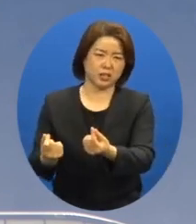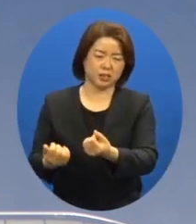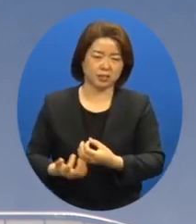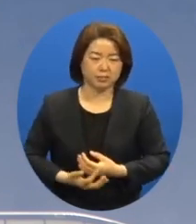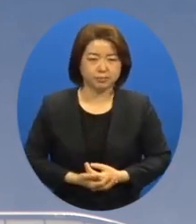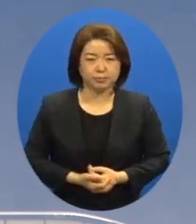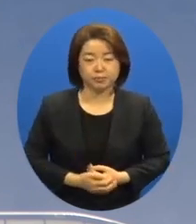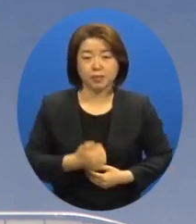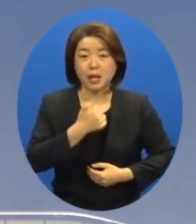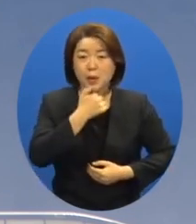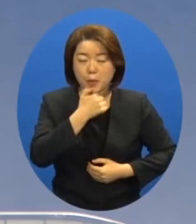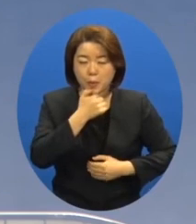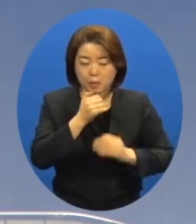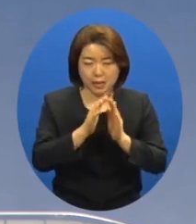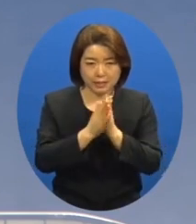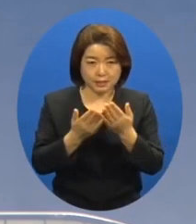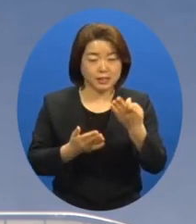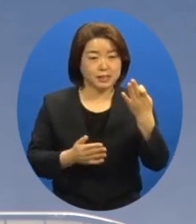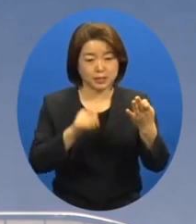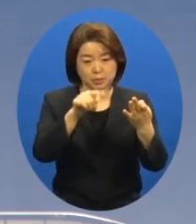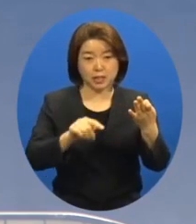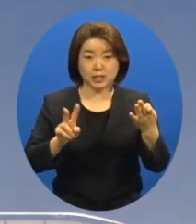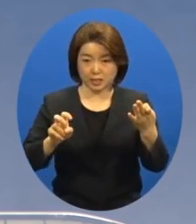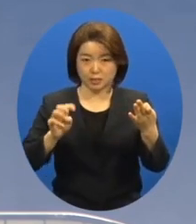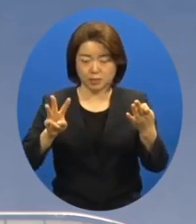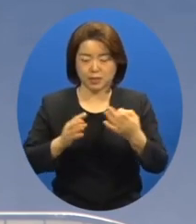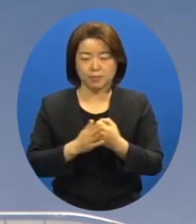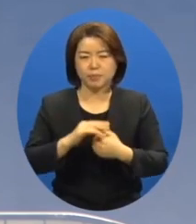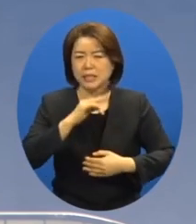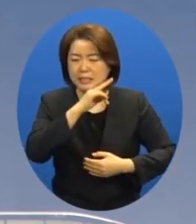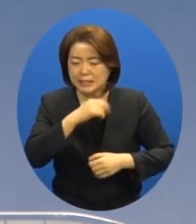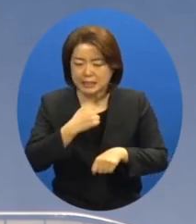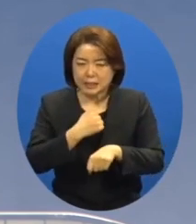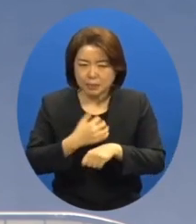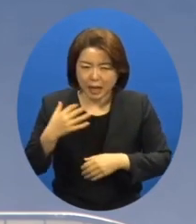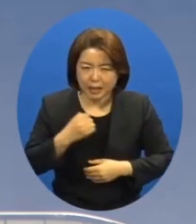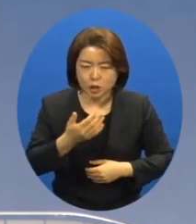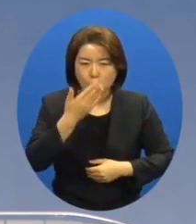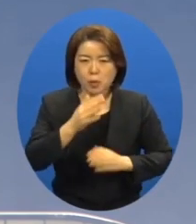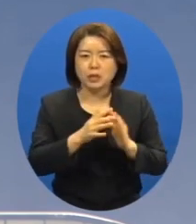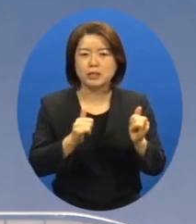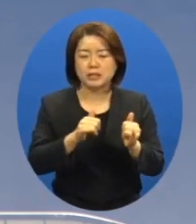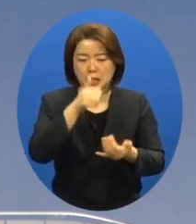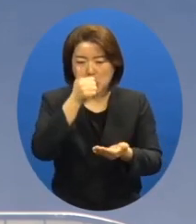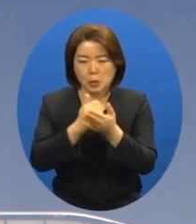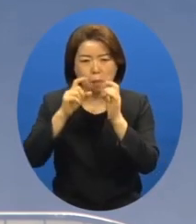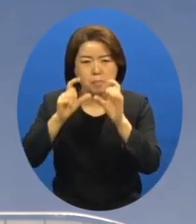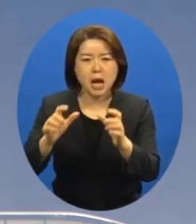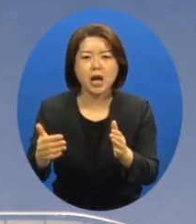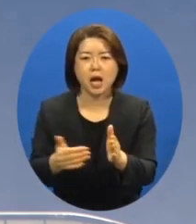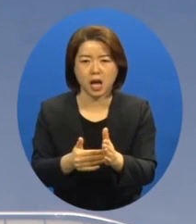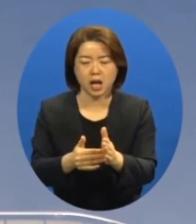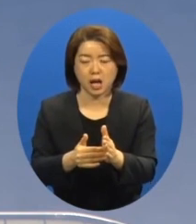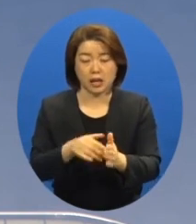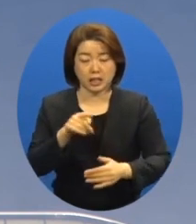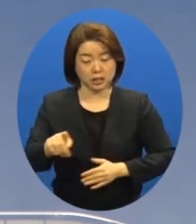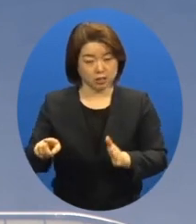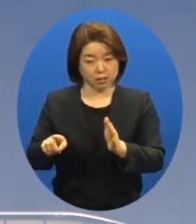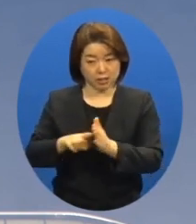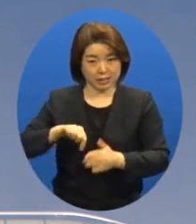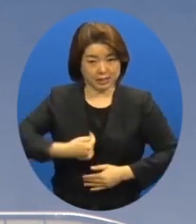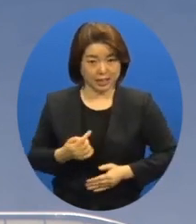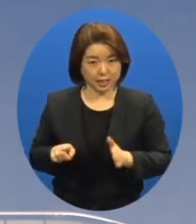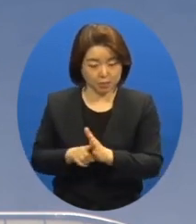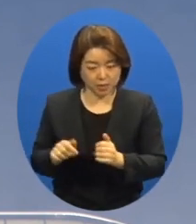로마서 14장 23절입니다. 의심하고 먹는 자는 정죄되었나니 이는 믿음을 따라 하지